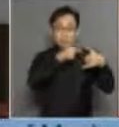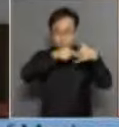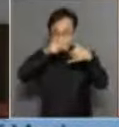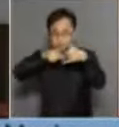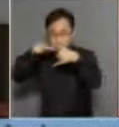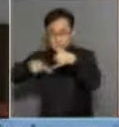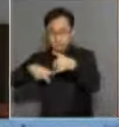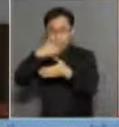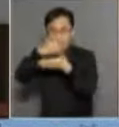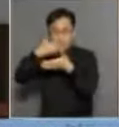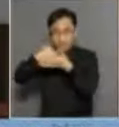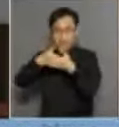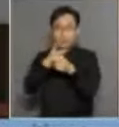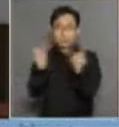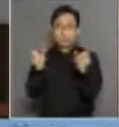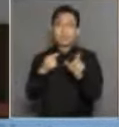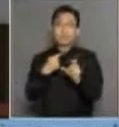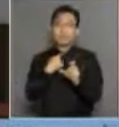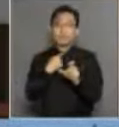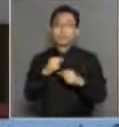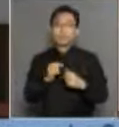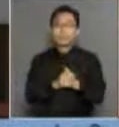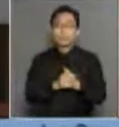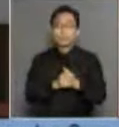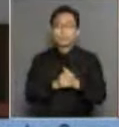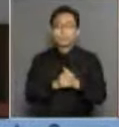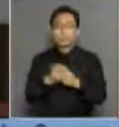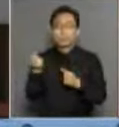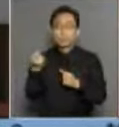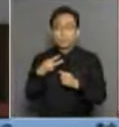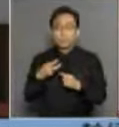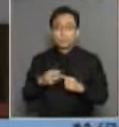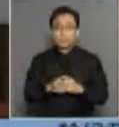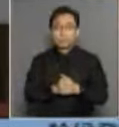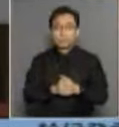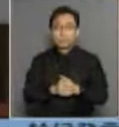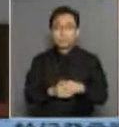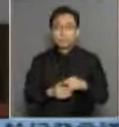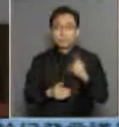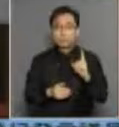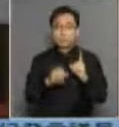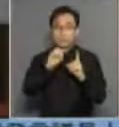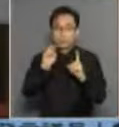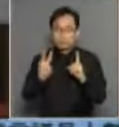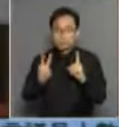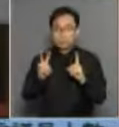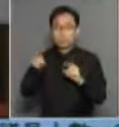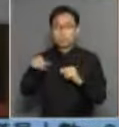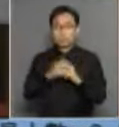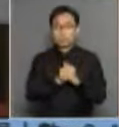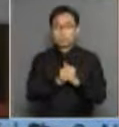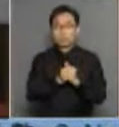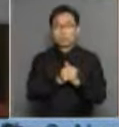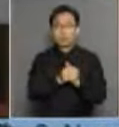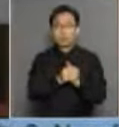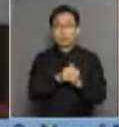系嘛？同埋你睇下呢102条修正案嗰个陈述嘅方